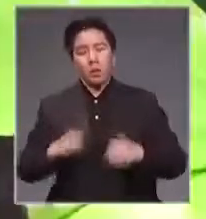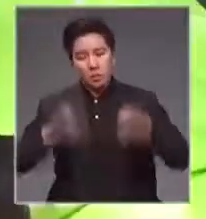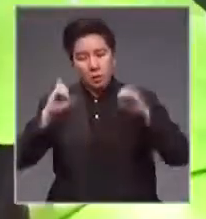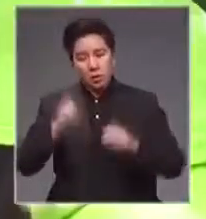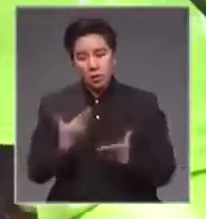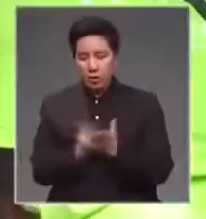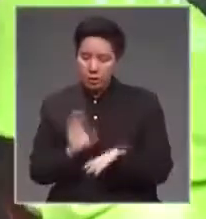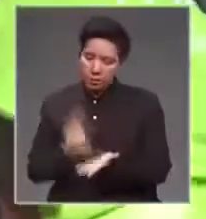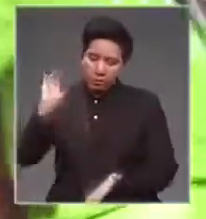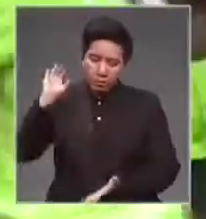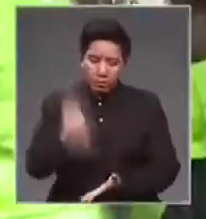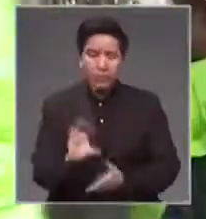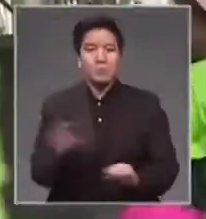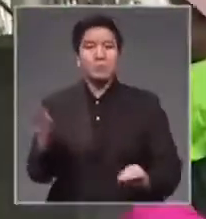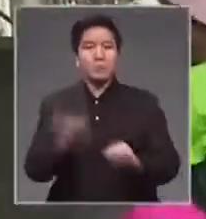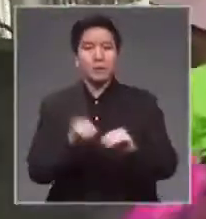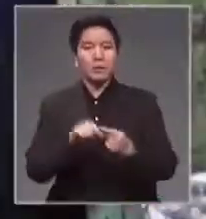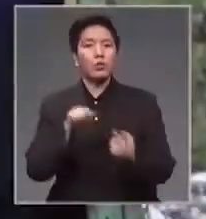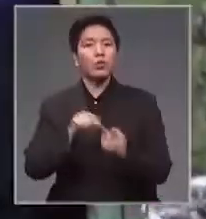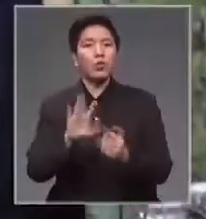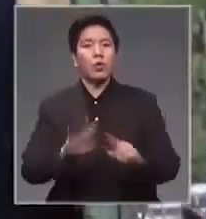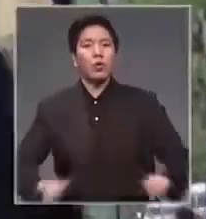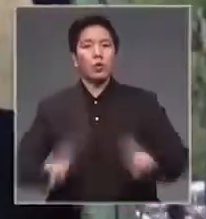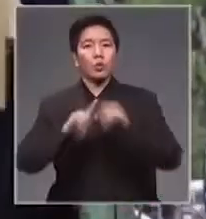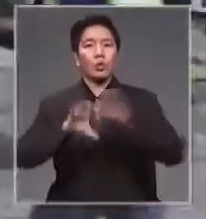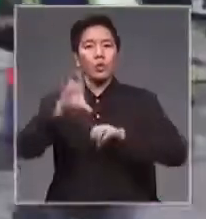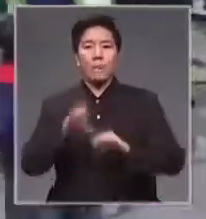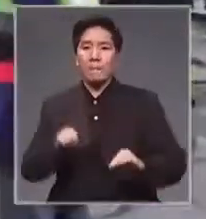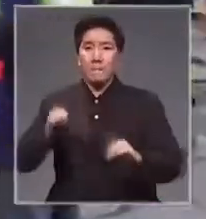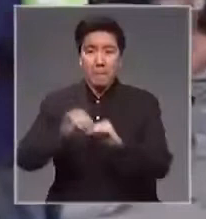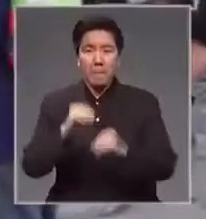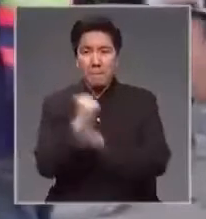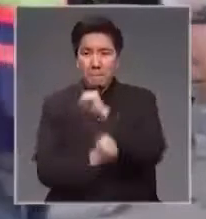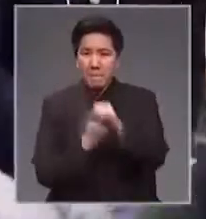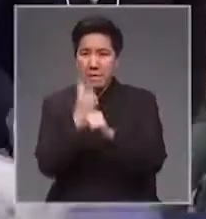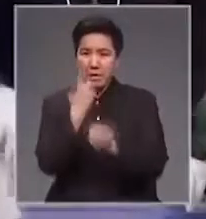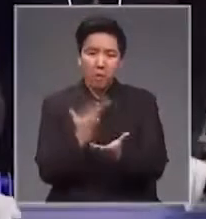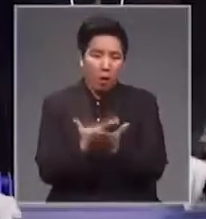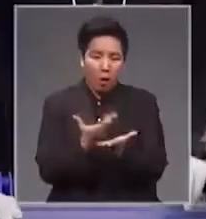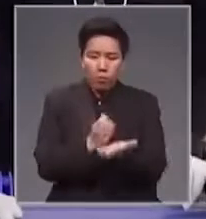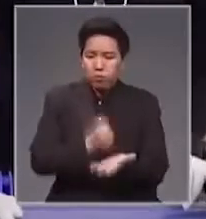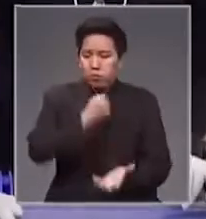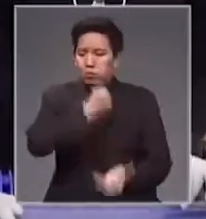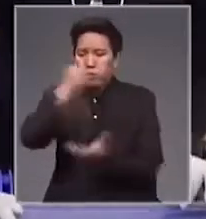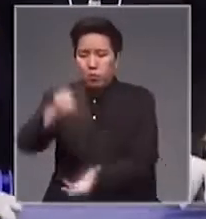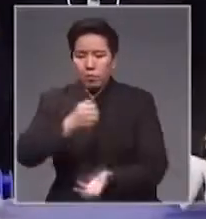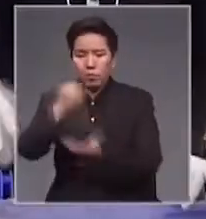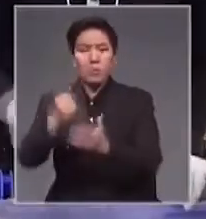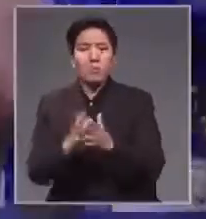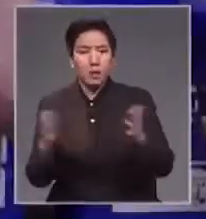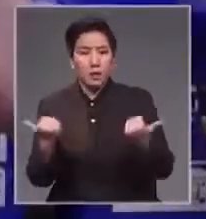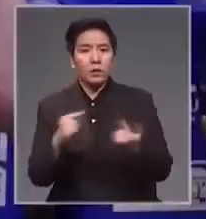าณจากงบกลางและของกระทรวงมหาดไทยลงไปเพิ่มอีกปีละเป็นจำนวนมากในปัจจุบันการแยกขยะจากหมู่บ้านชุมชน